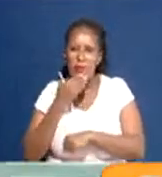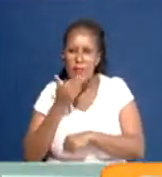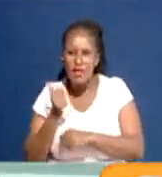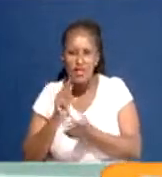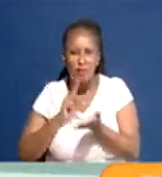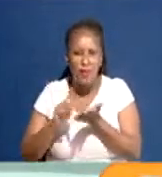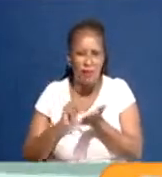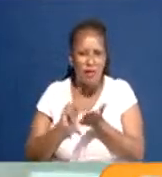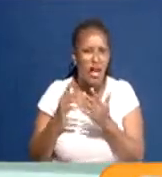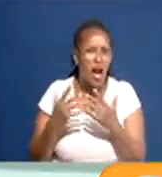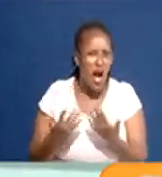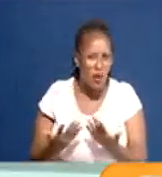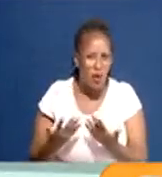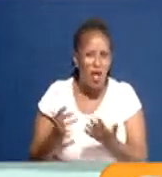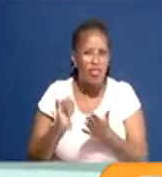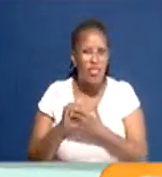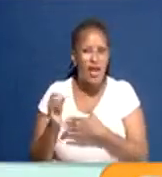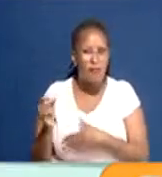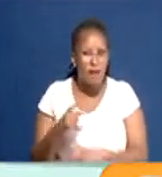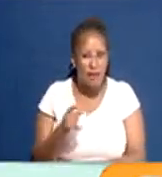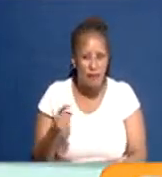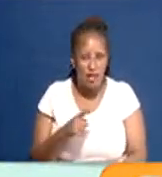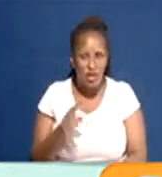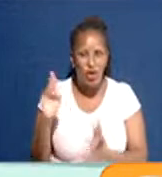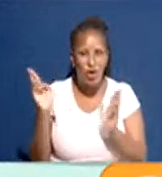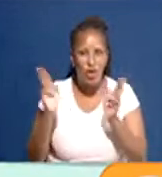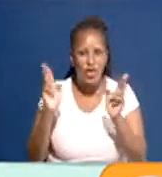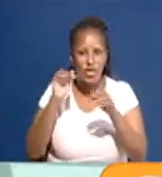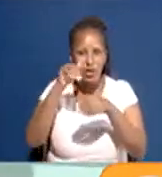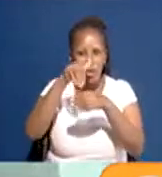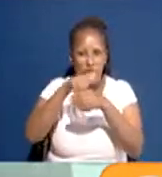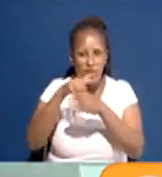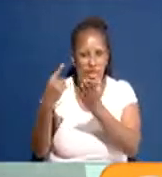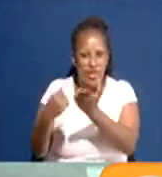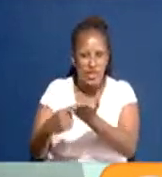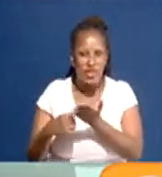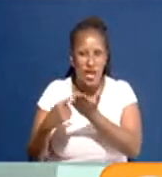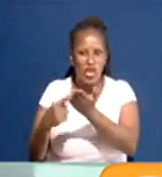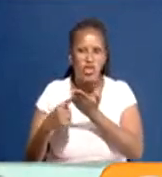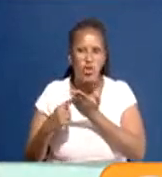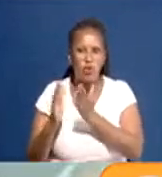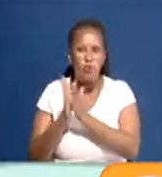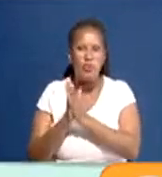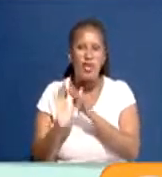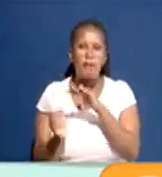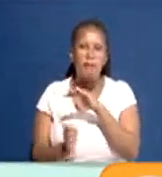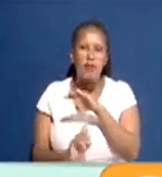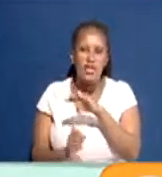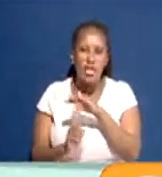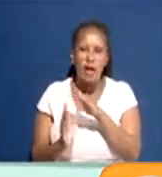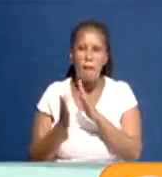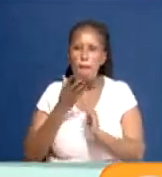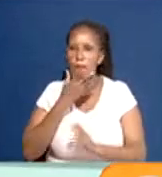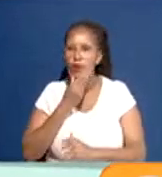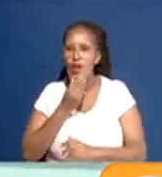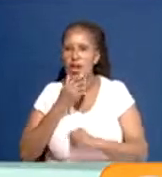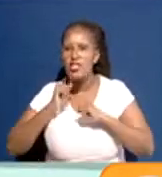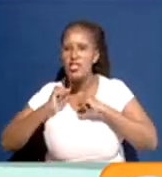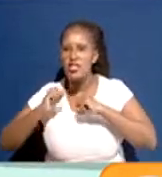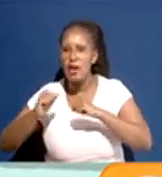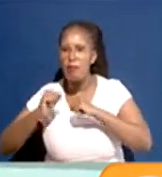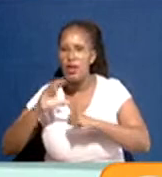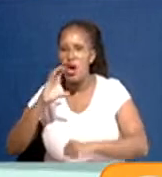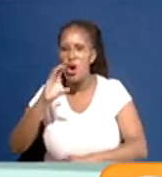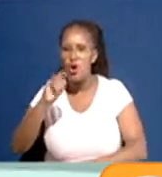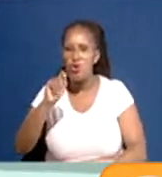wage? Hiyo sera tayari iko katika baraza letu la mawaziri. Bwana chairman wa labor hapo